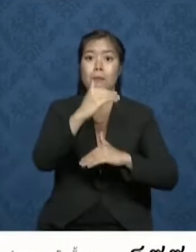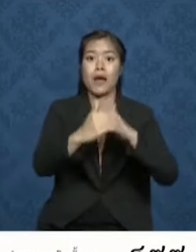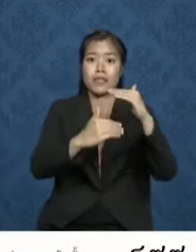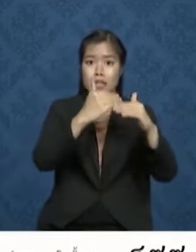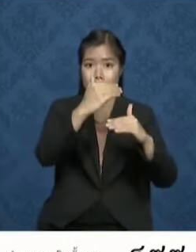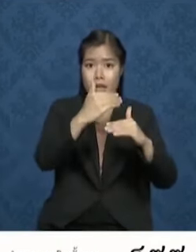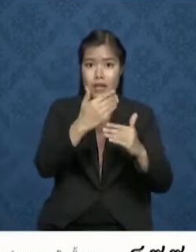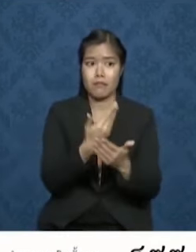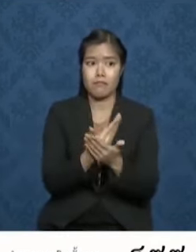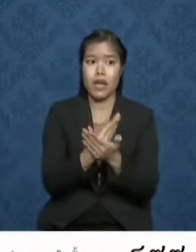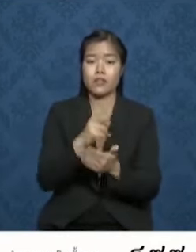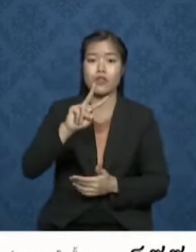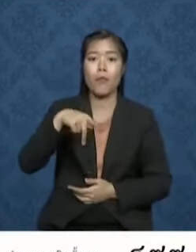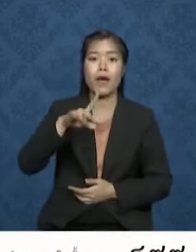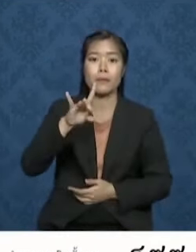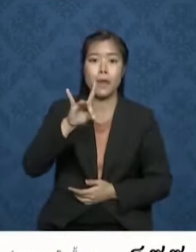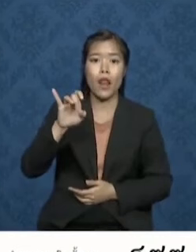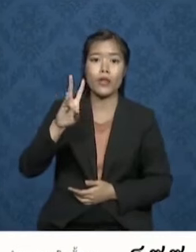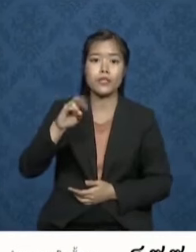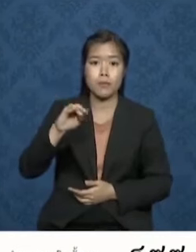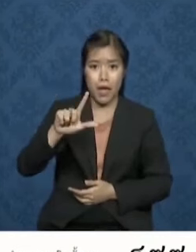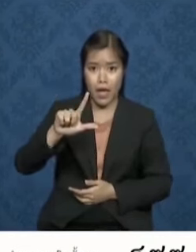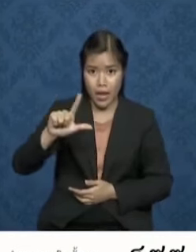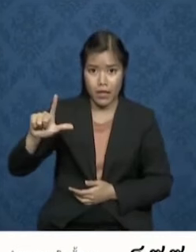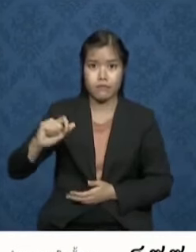กว่า2,8 75ล้าน